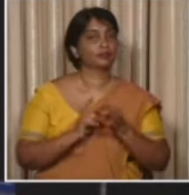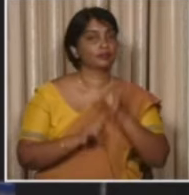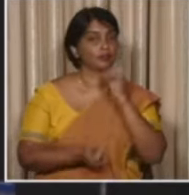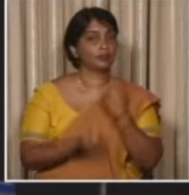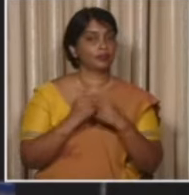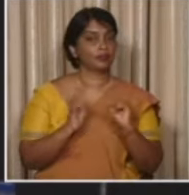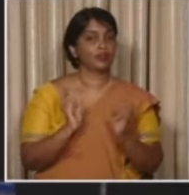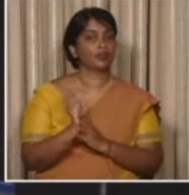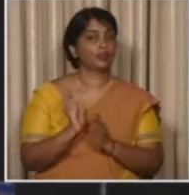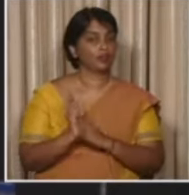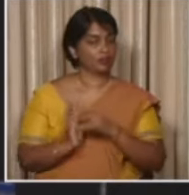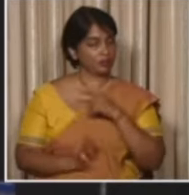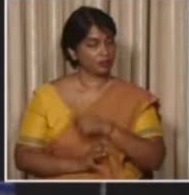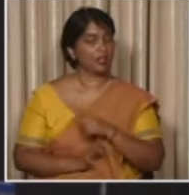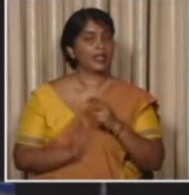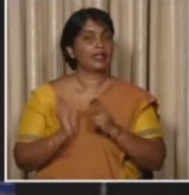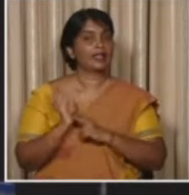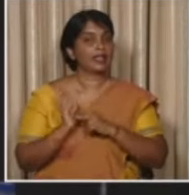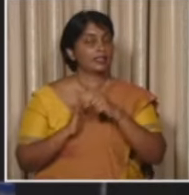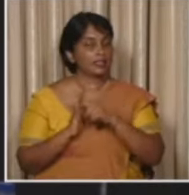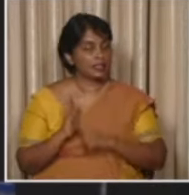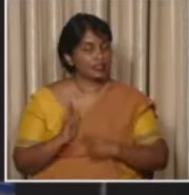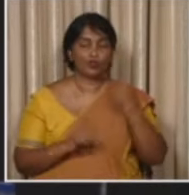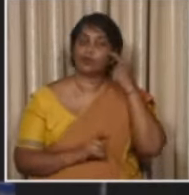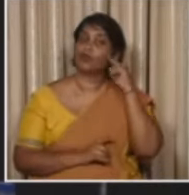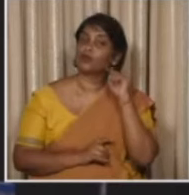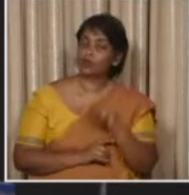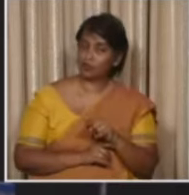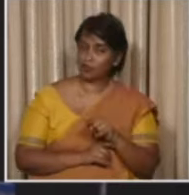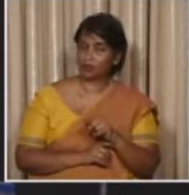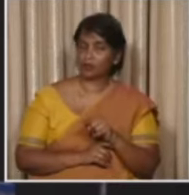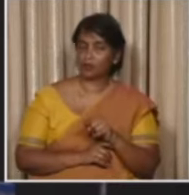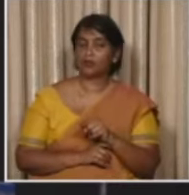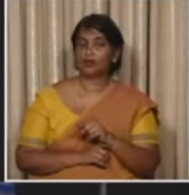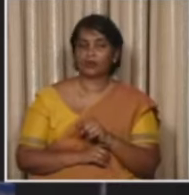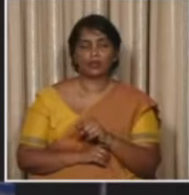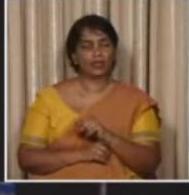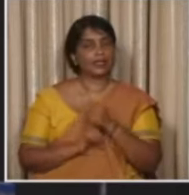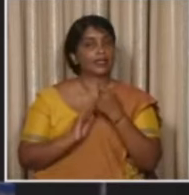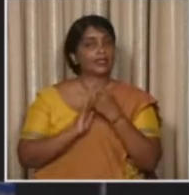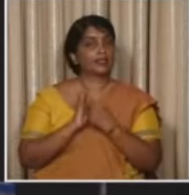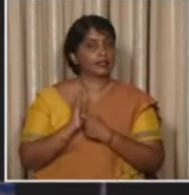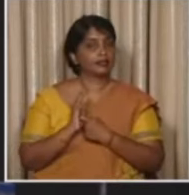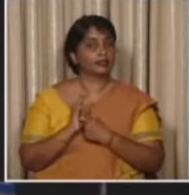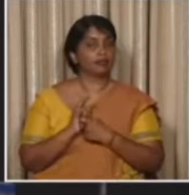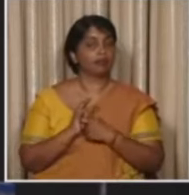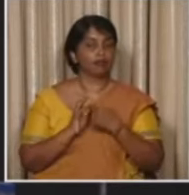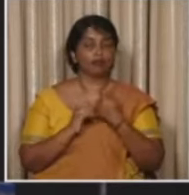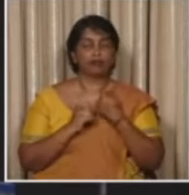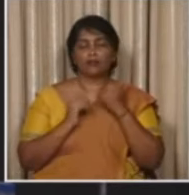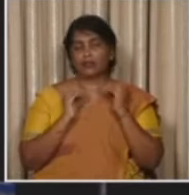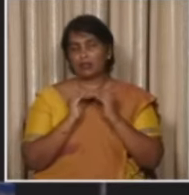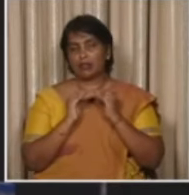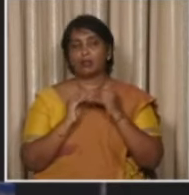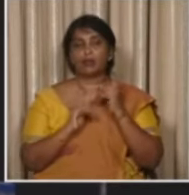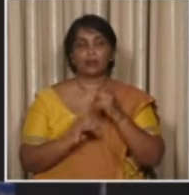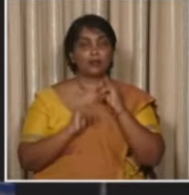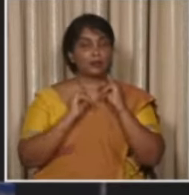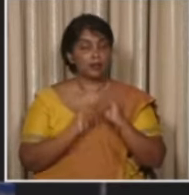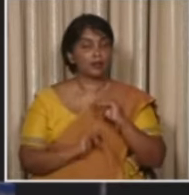කොමිසමේ තියෙනවා නිලන්ත ජයවර්ධනට එරෙහිව දණ්ඩ නීති සංග්‍රහයේ සුදුසු විධි විධාන යටතේ අපරාධ